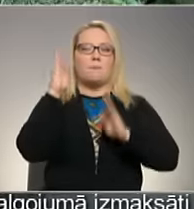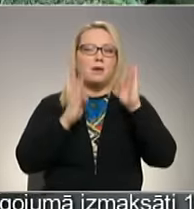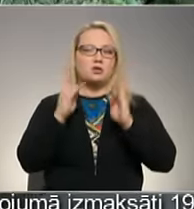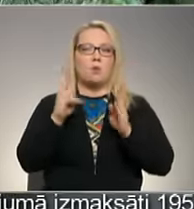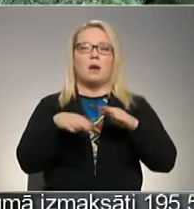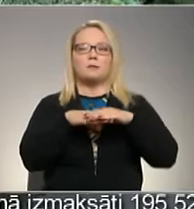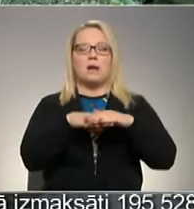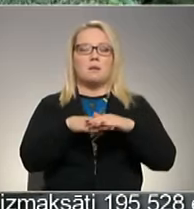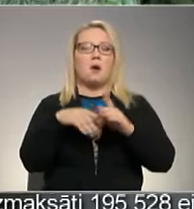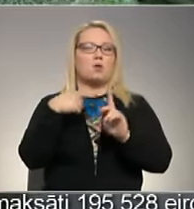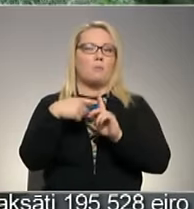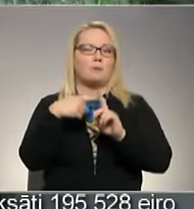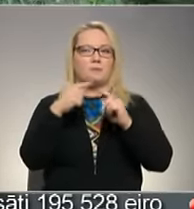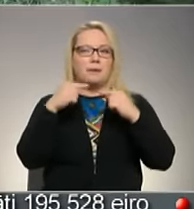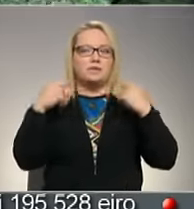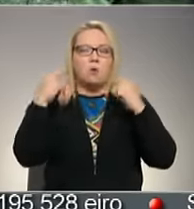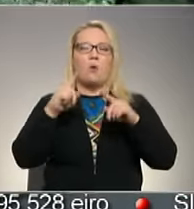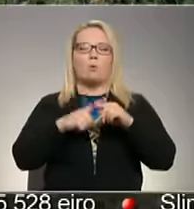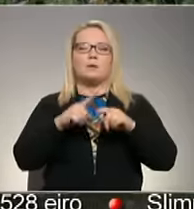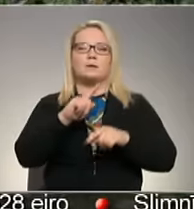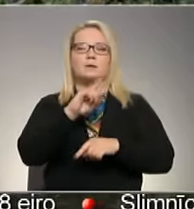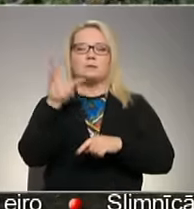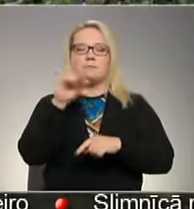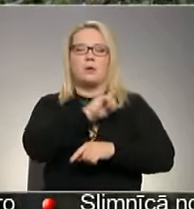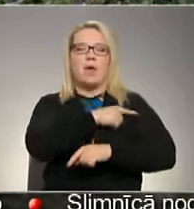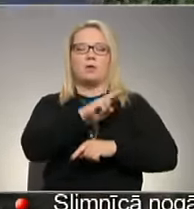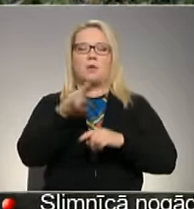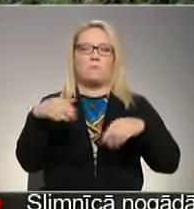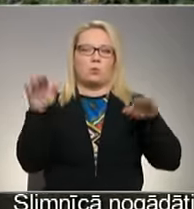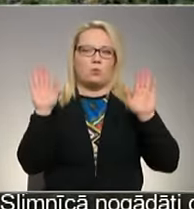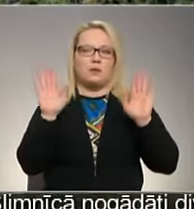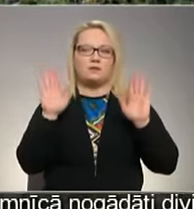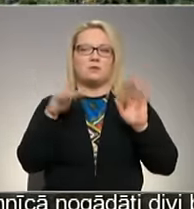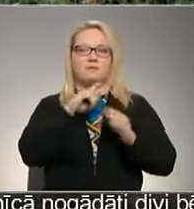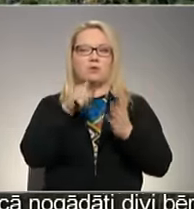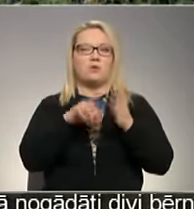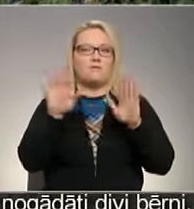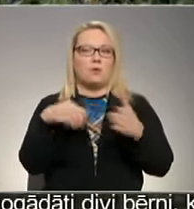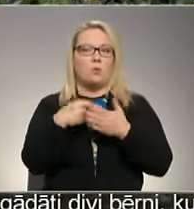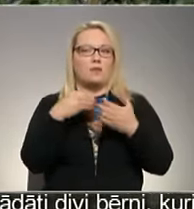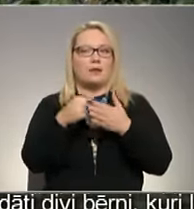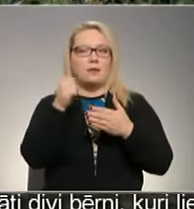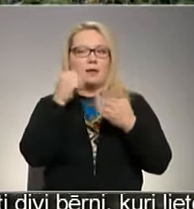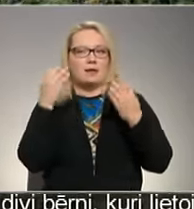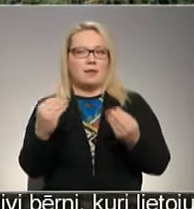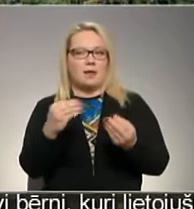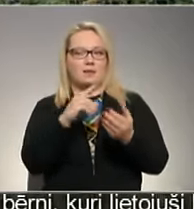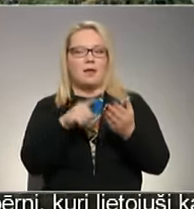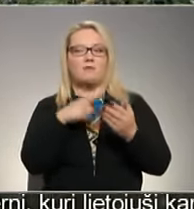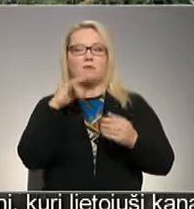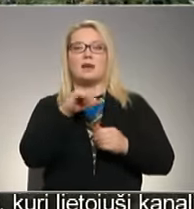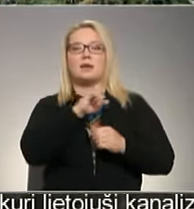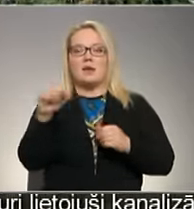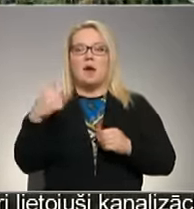saglabāt optimismu un spēju nepadoties. Var noderēt kaut kur ikdienā? Jā, tāpēc, kad mēs ar ģimeni daudz